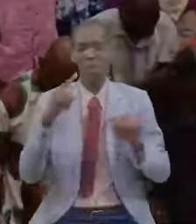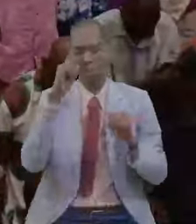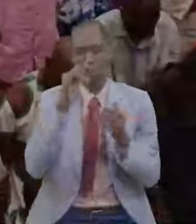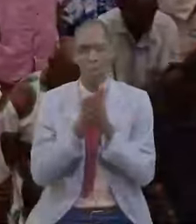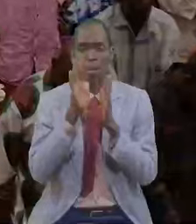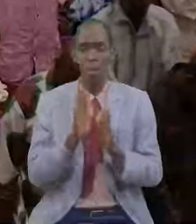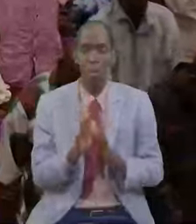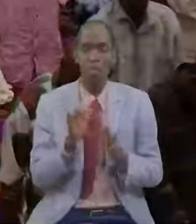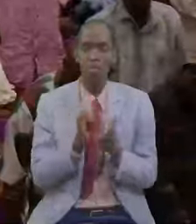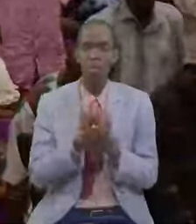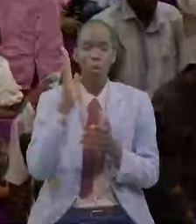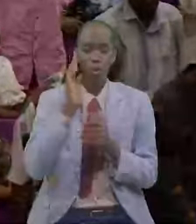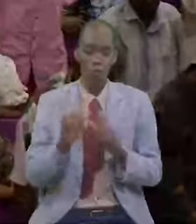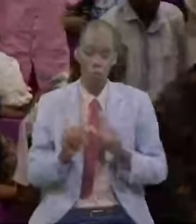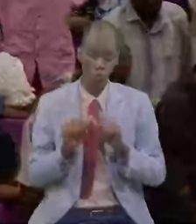Il demeure fidèle